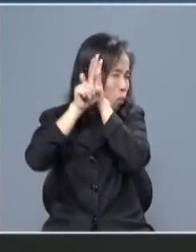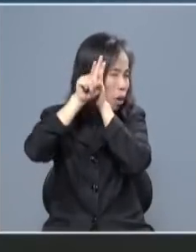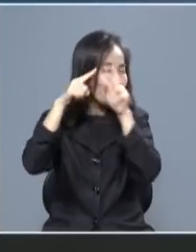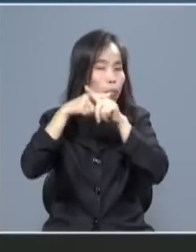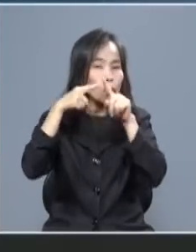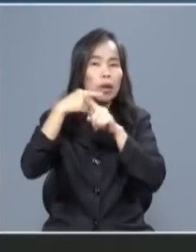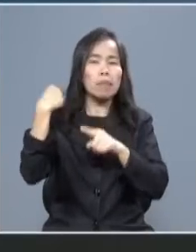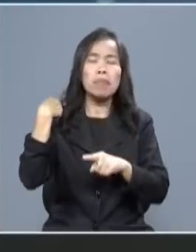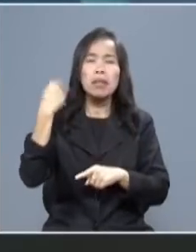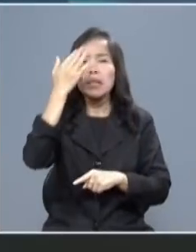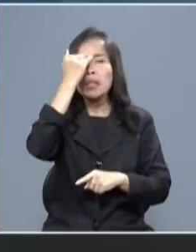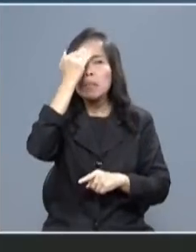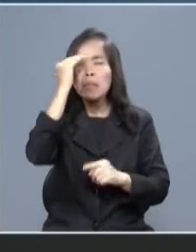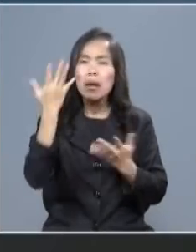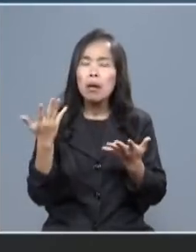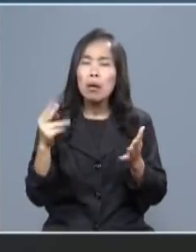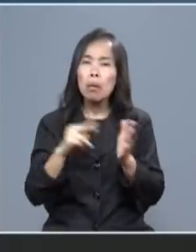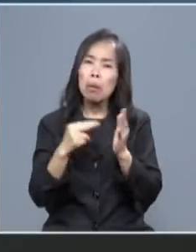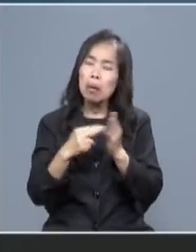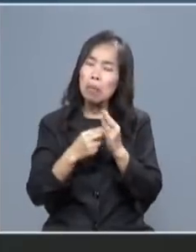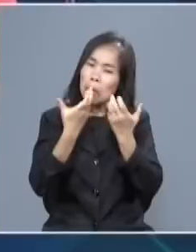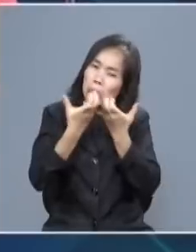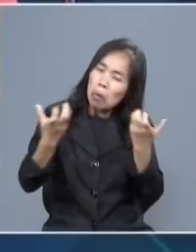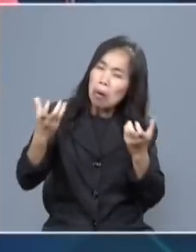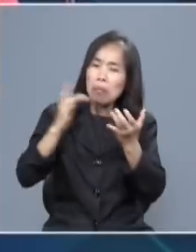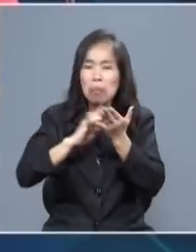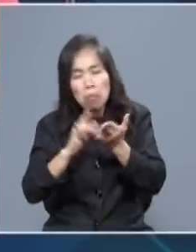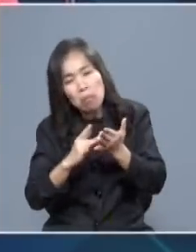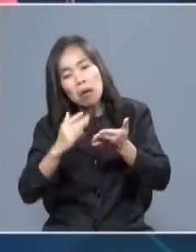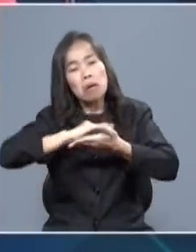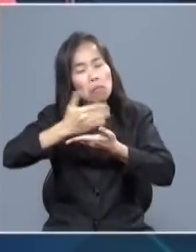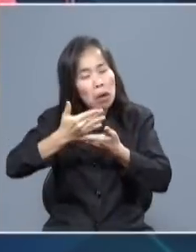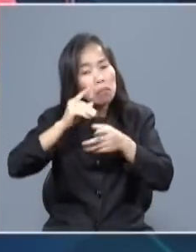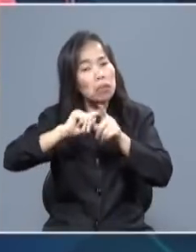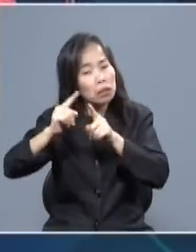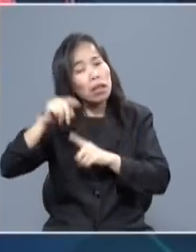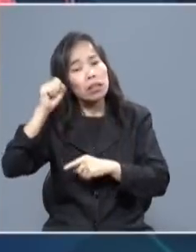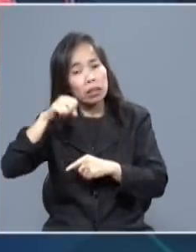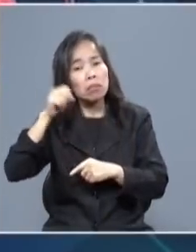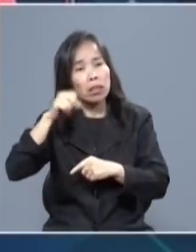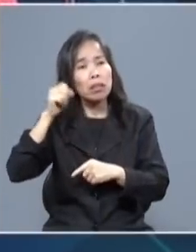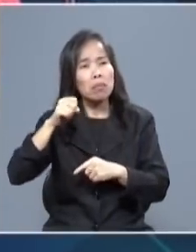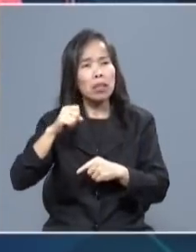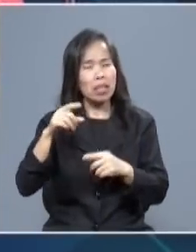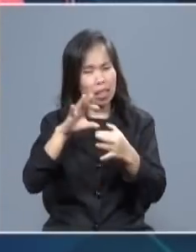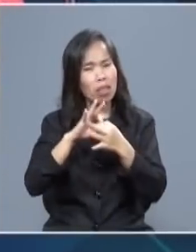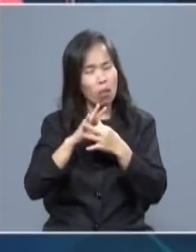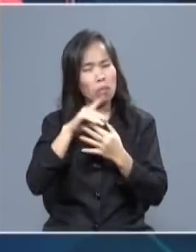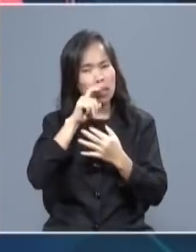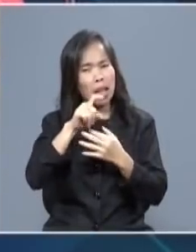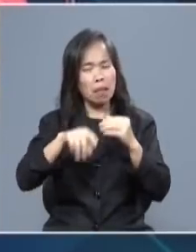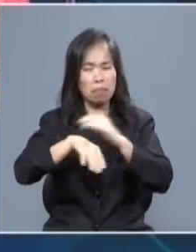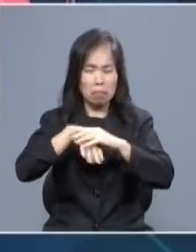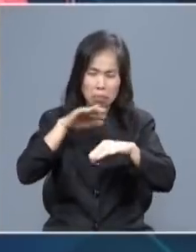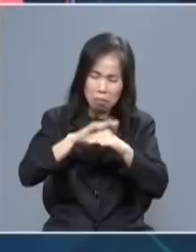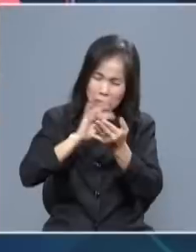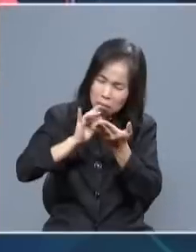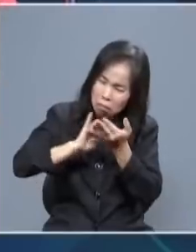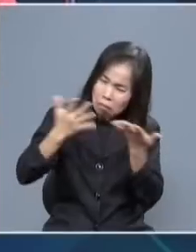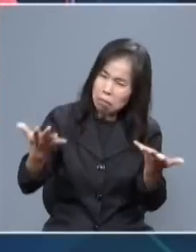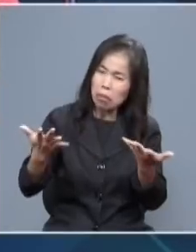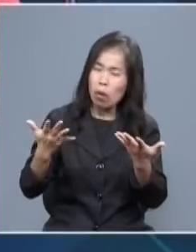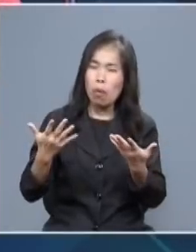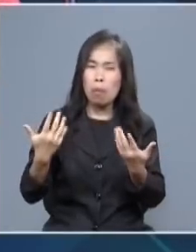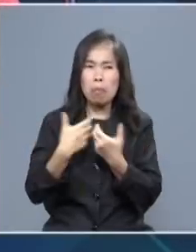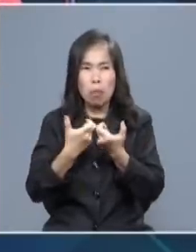มันเป็นเพราะว่าเราเนี่ยสารพัดอุปกรณ์ไอทีทุกวันนี้ที่เราก็มีกันอยู่เนี่ยนะคะมันเกี่ยวข้องมั้ยคะทั้งมือถือแท็บเล็ตมีถือมีมีมาก